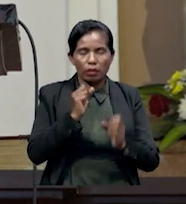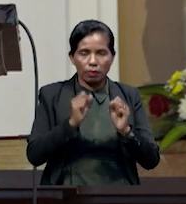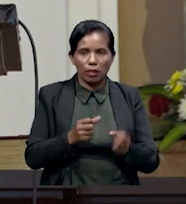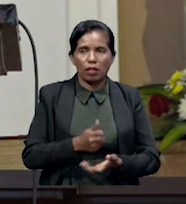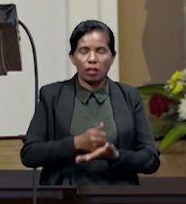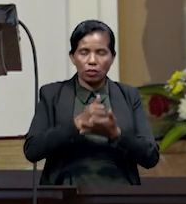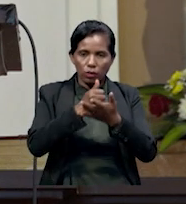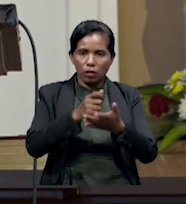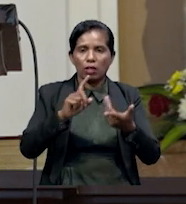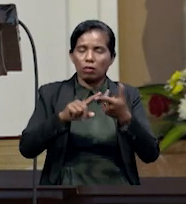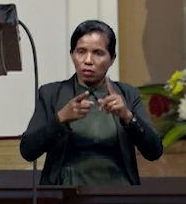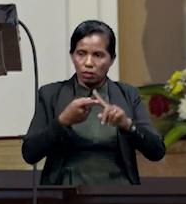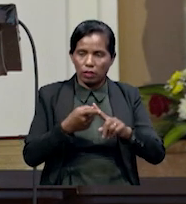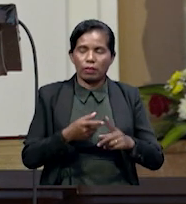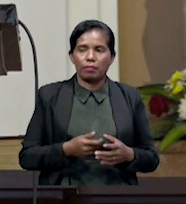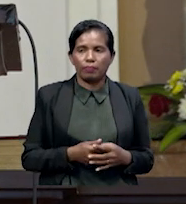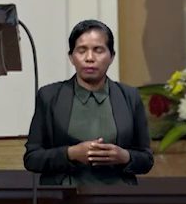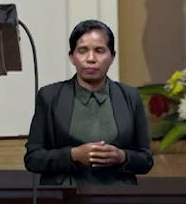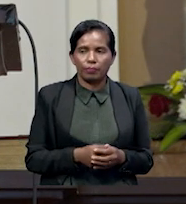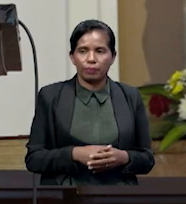nia kolega.